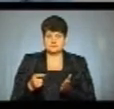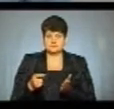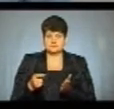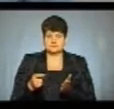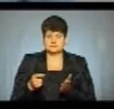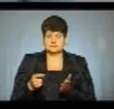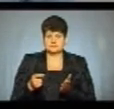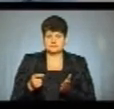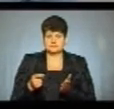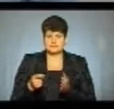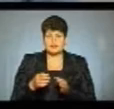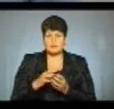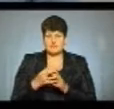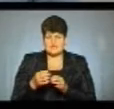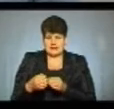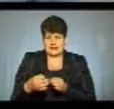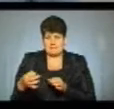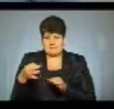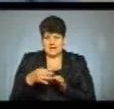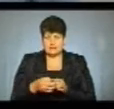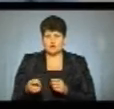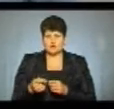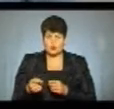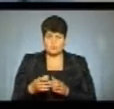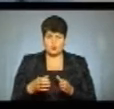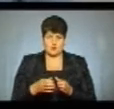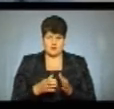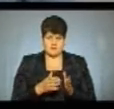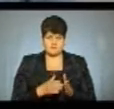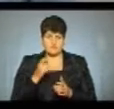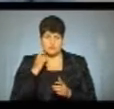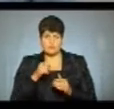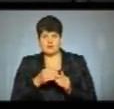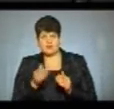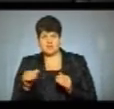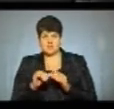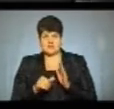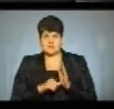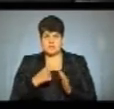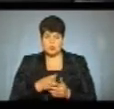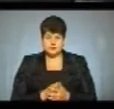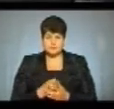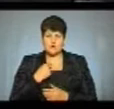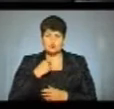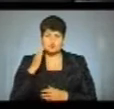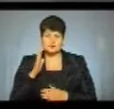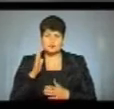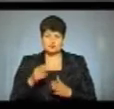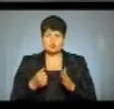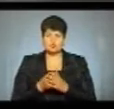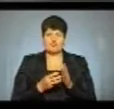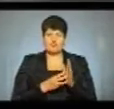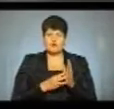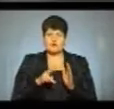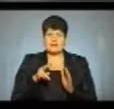в місті Тернополі або в селах, які приєдналися до Тернопільської громади, віком від 16 років. Голосування триватиме до 8